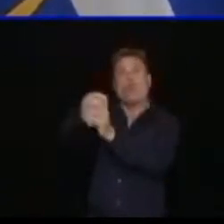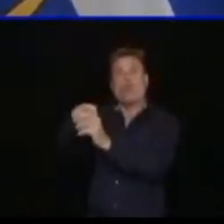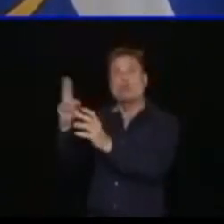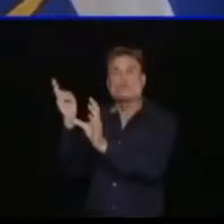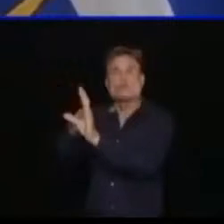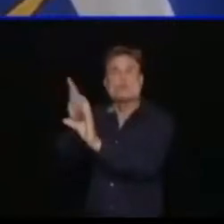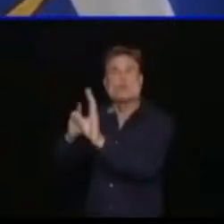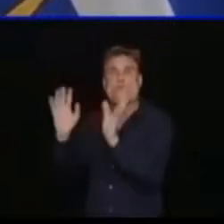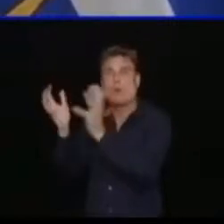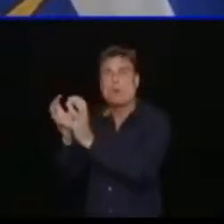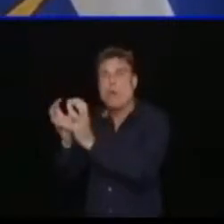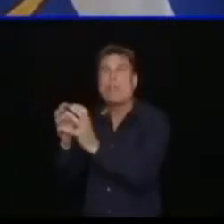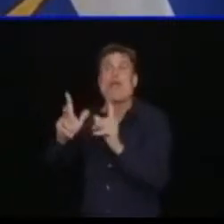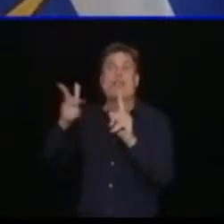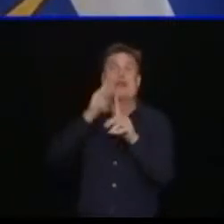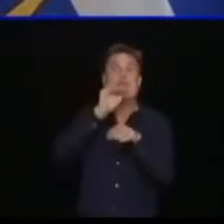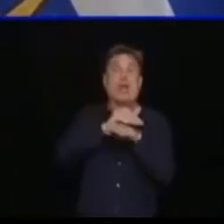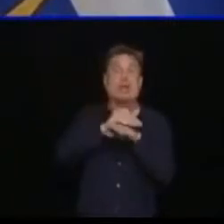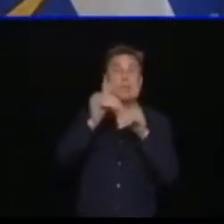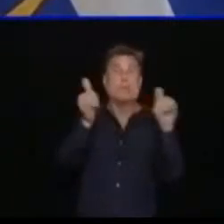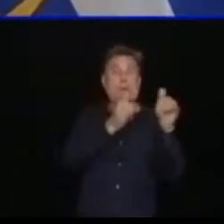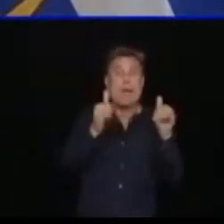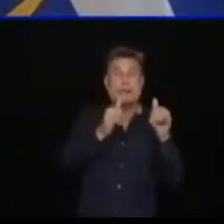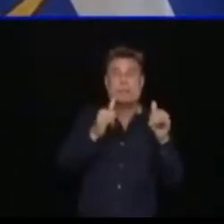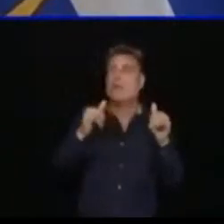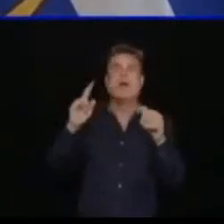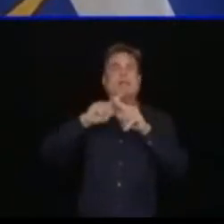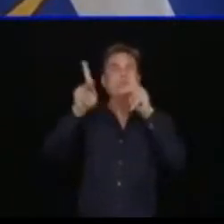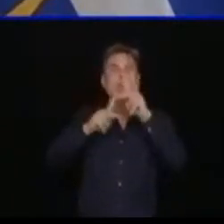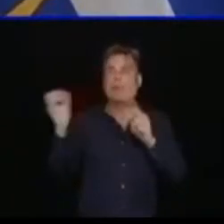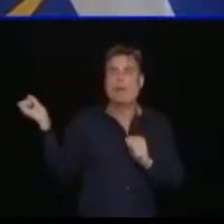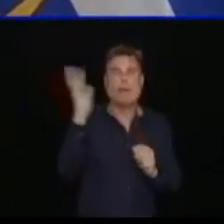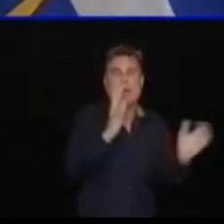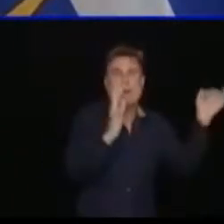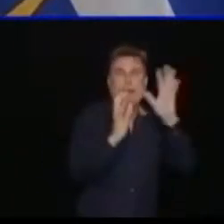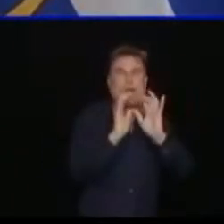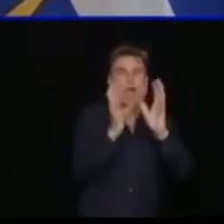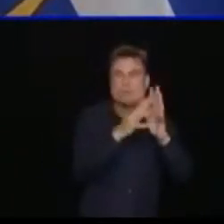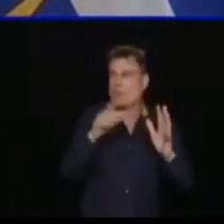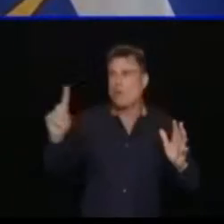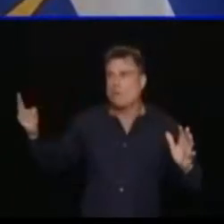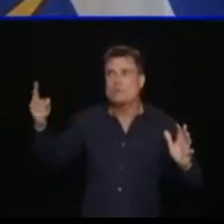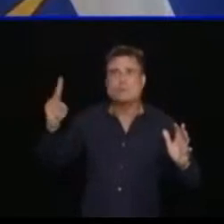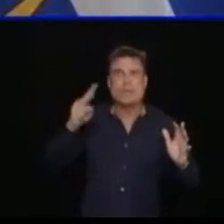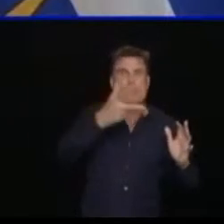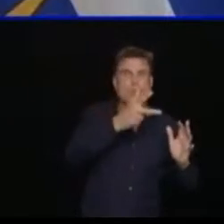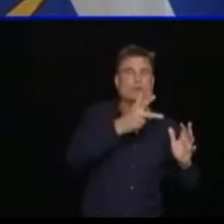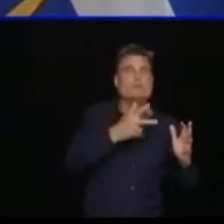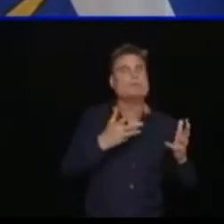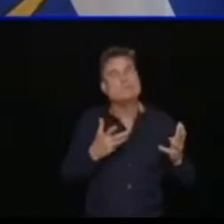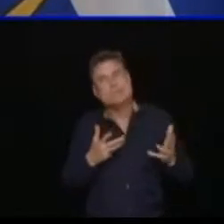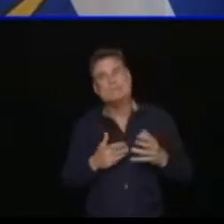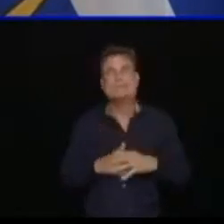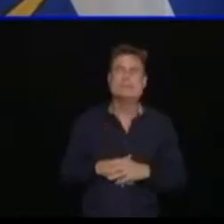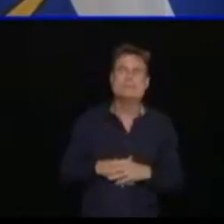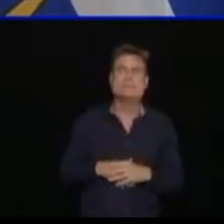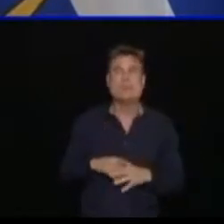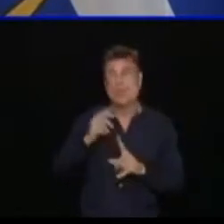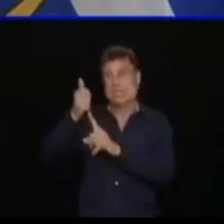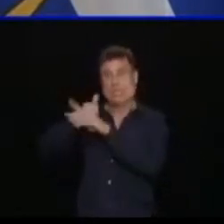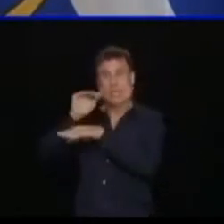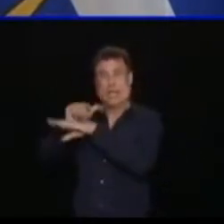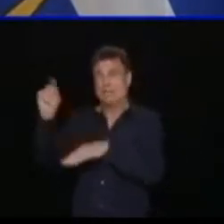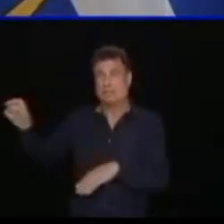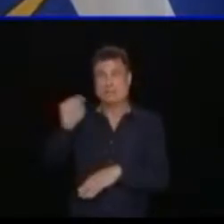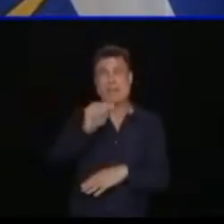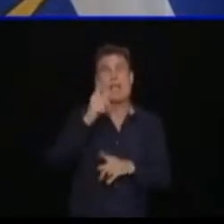事件连 people, 起来的 and then they've gone on 那么 and 这 had 些人 other 再 large 传去 numbers 传 of 到另 contacts. 外 And 的 as I said, 这些人 early 再传到 on 那 in 样 this, 那 the 么小阶 average 段就 number 是